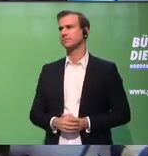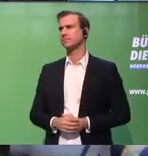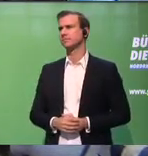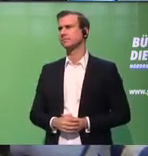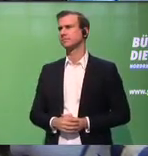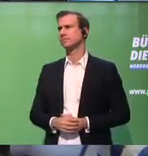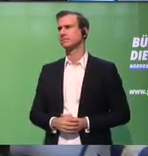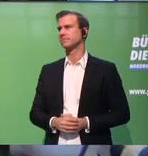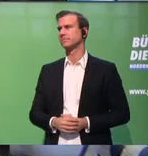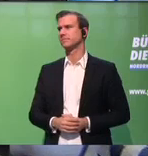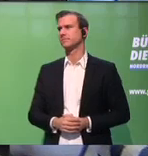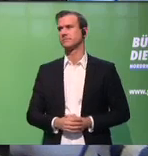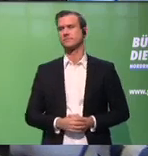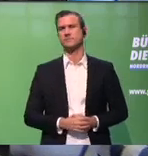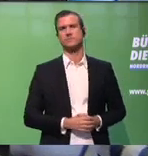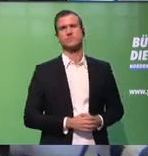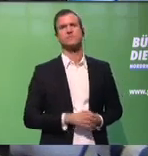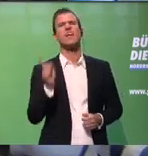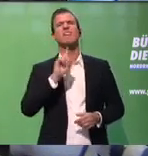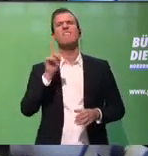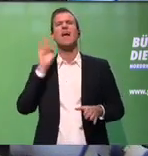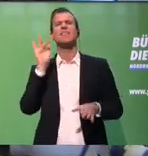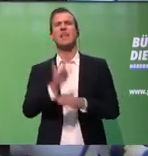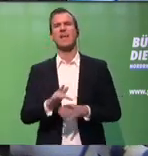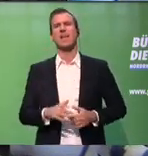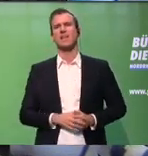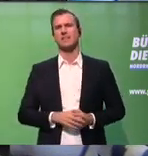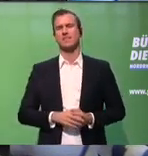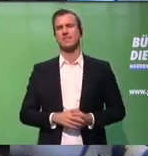Vielen Dank. Wer stimmt gegen den Antrag?